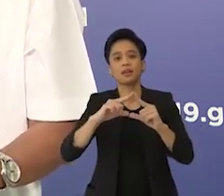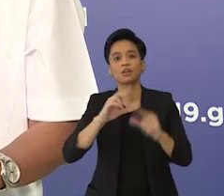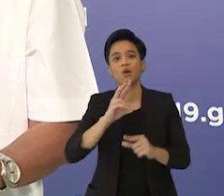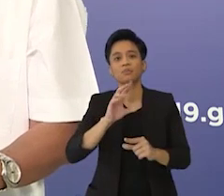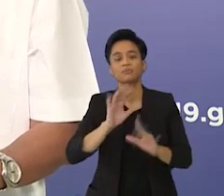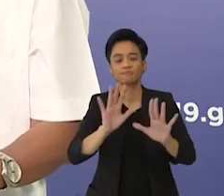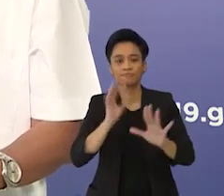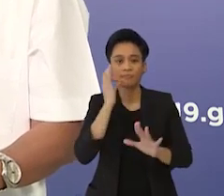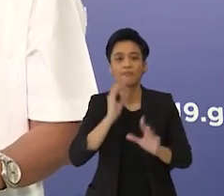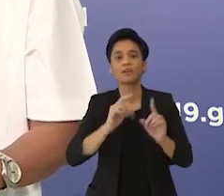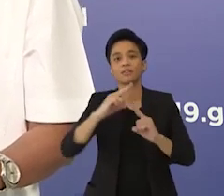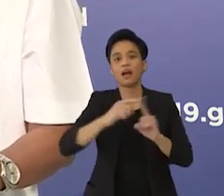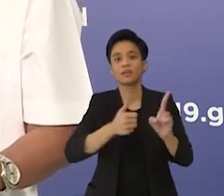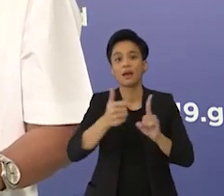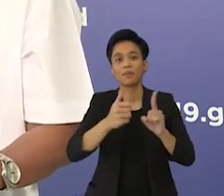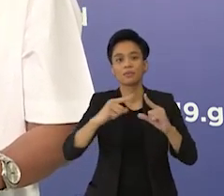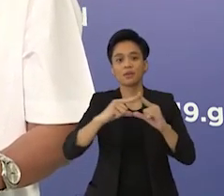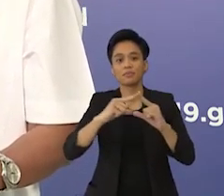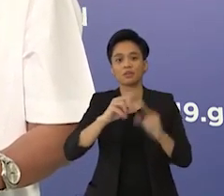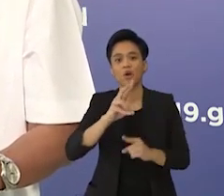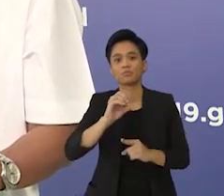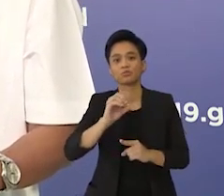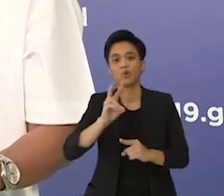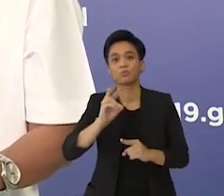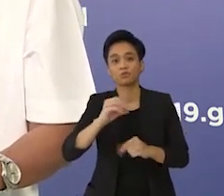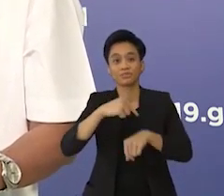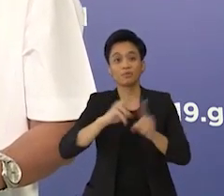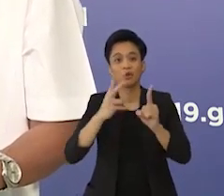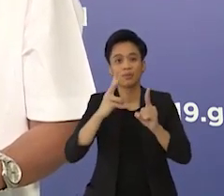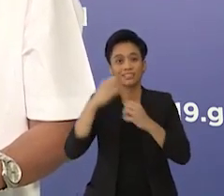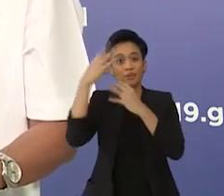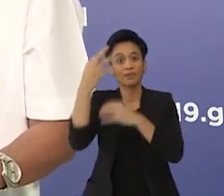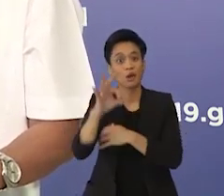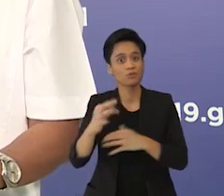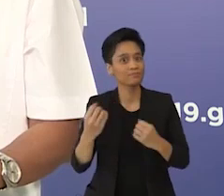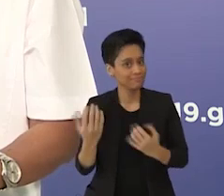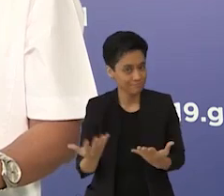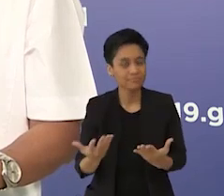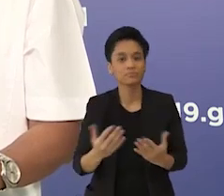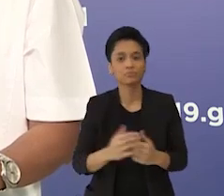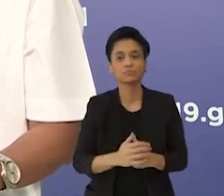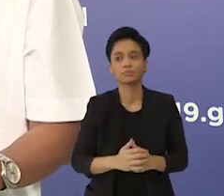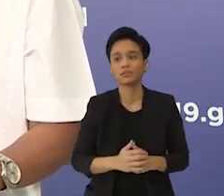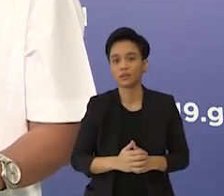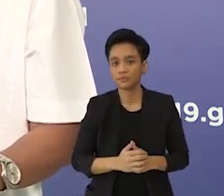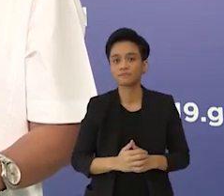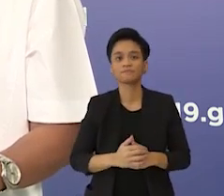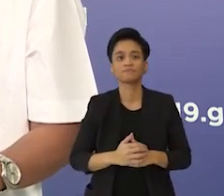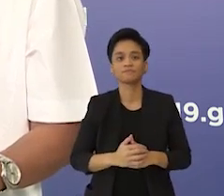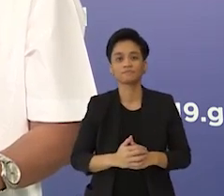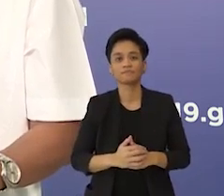15-04-2018 April 2020 pada 12.00 sebagai berikut bahwa laboratorium yang saat ini sudah